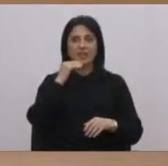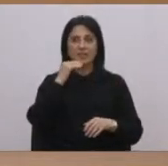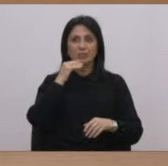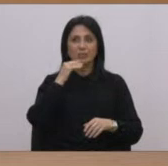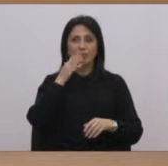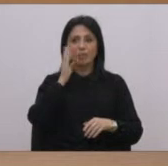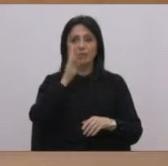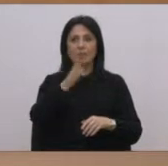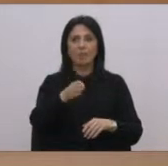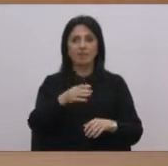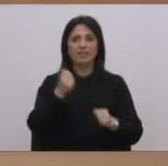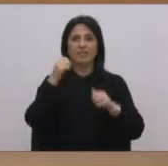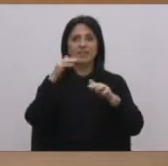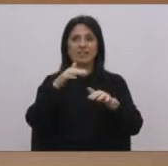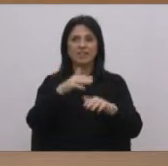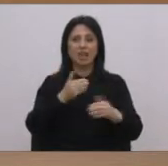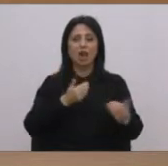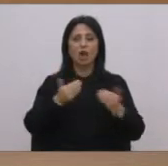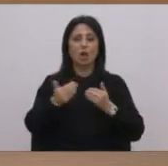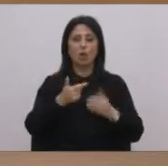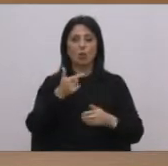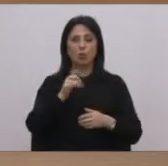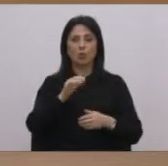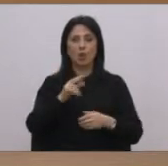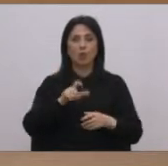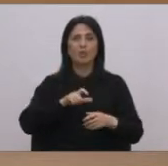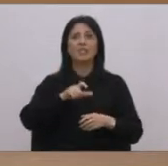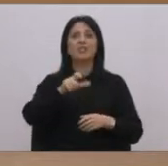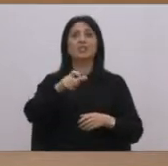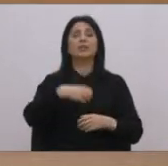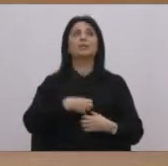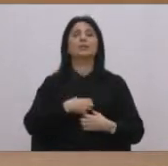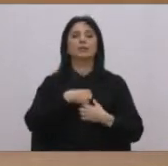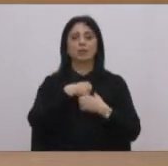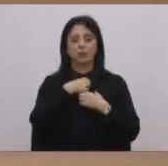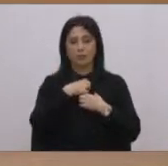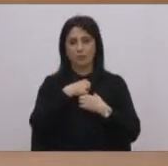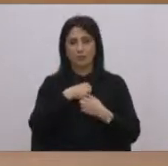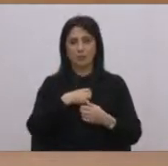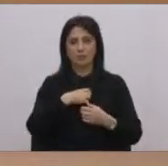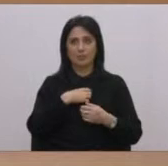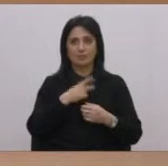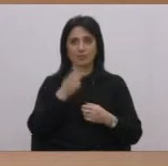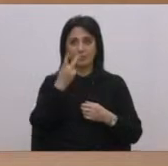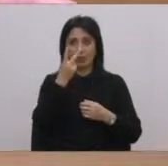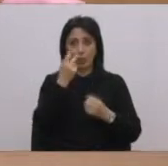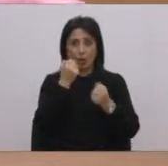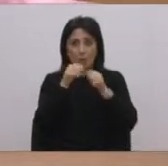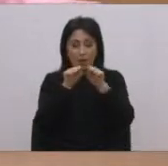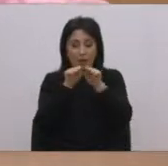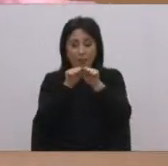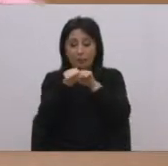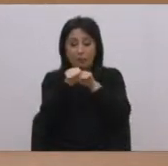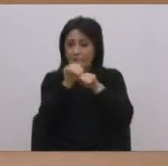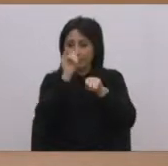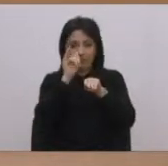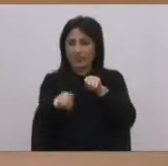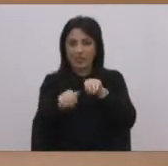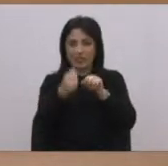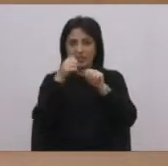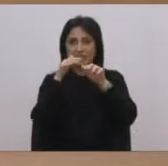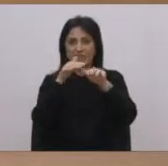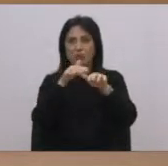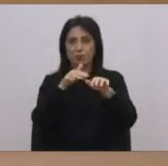ცხეთის მიმართულებით საცობია. გუდაურის გზაზე ხო კატასტროფა ხდება. Ორი მანქანა ვერულის ერთმანეთს ისეთი